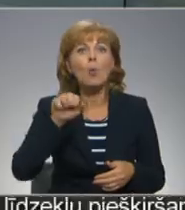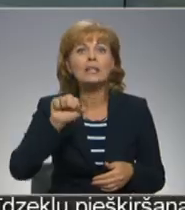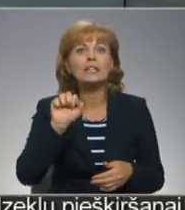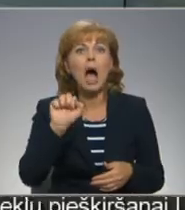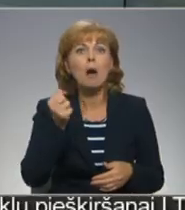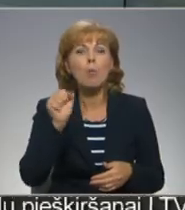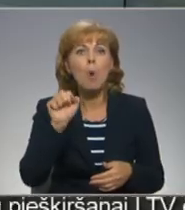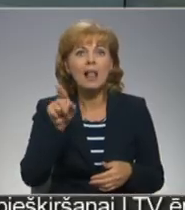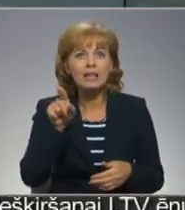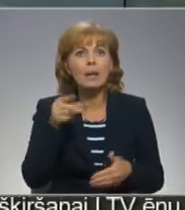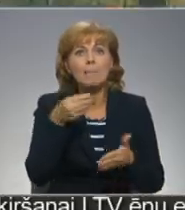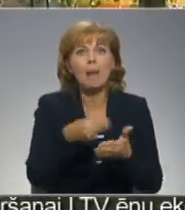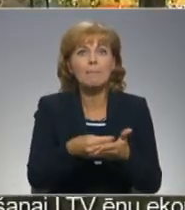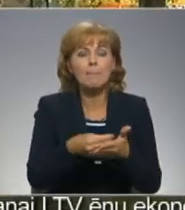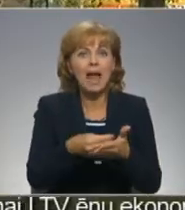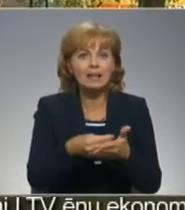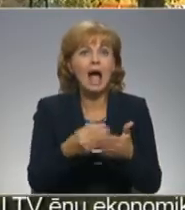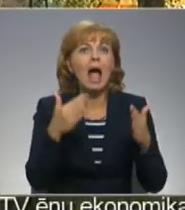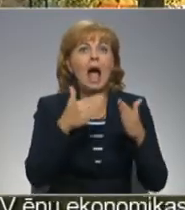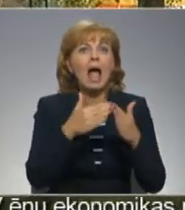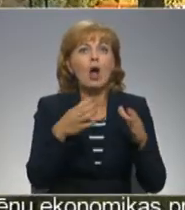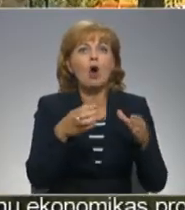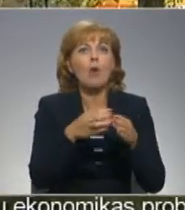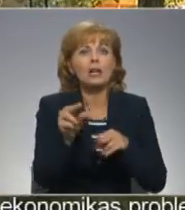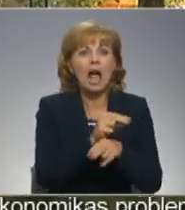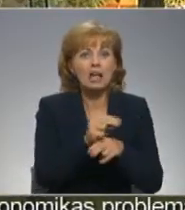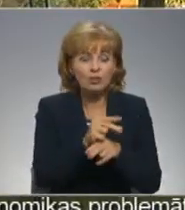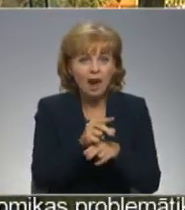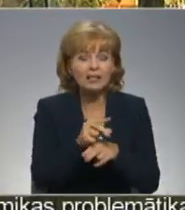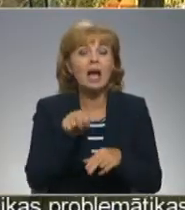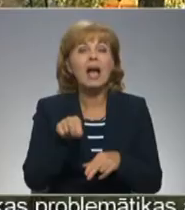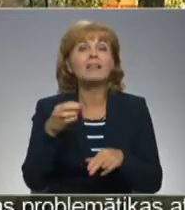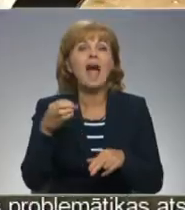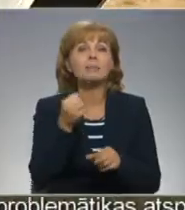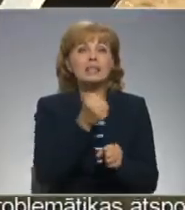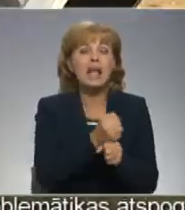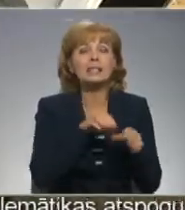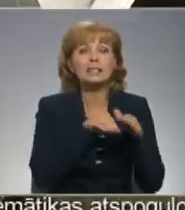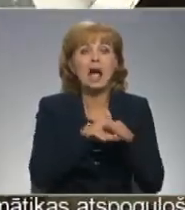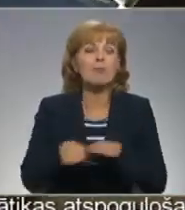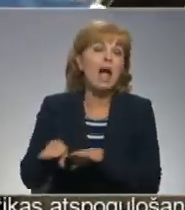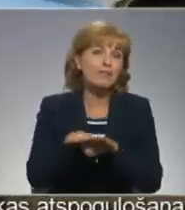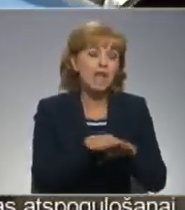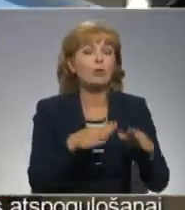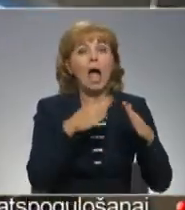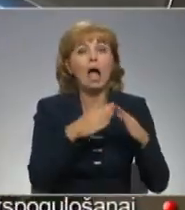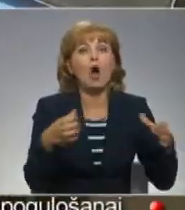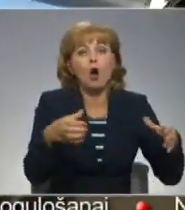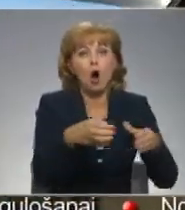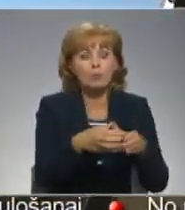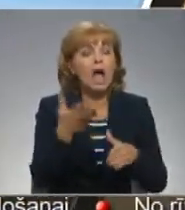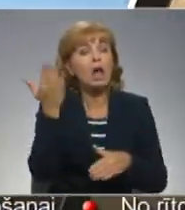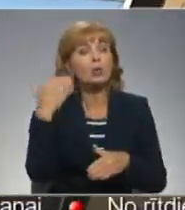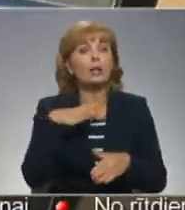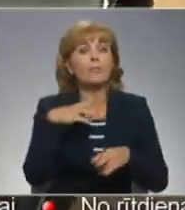Vidzemes televīzija. Šī ir vienīgā no pasta ceļa Rīga Tērbatas stacijām, kas saglabājusies kā vienots ēku komplekss. Savulaik te